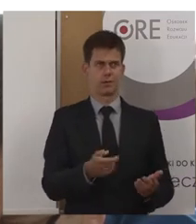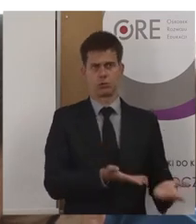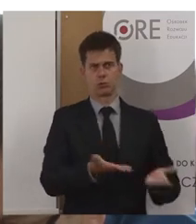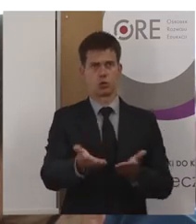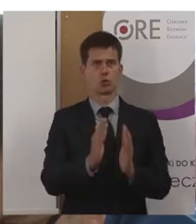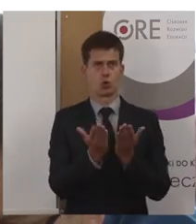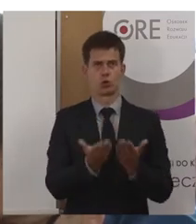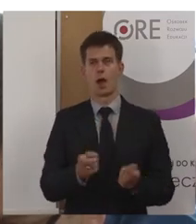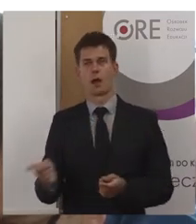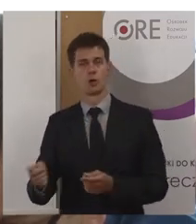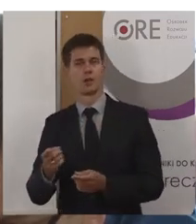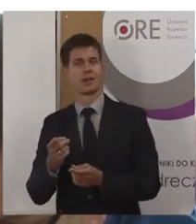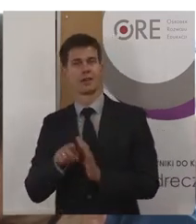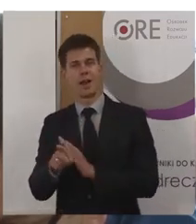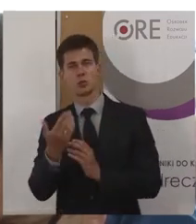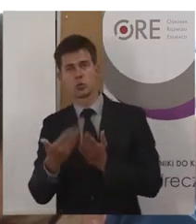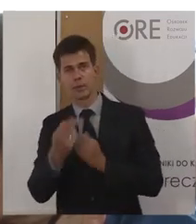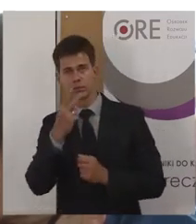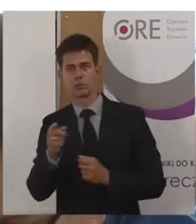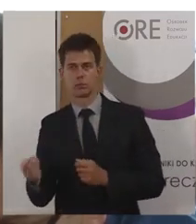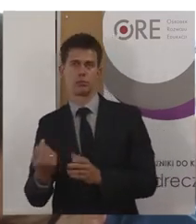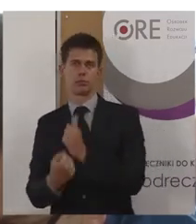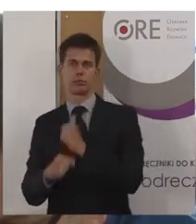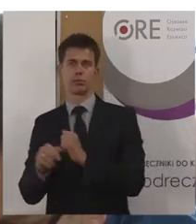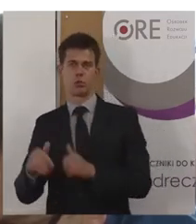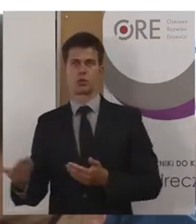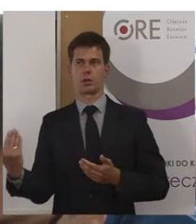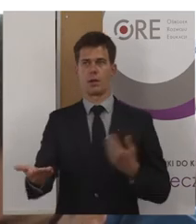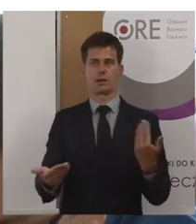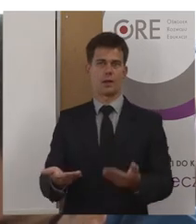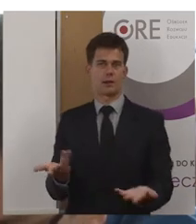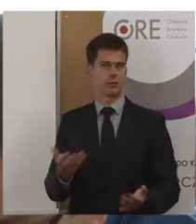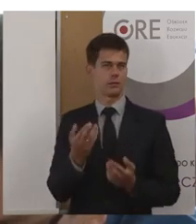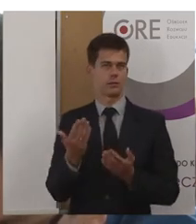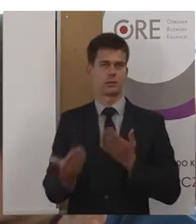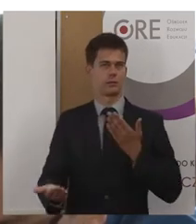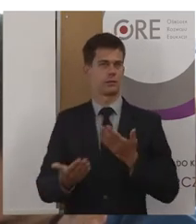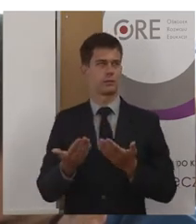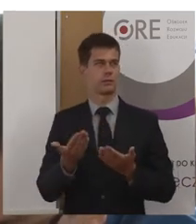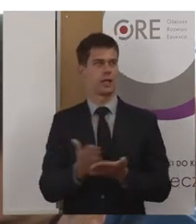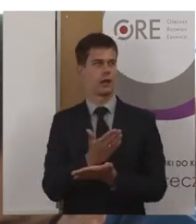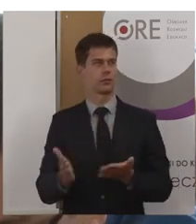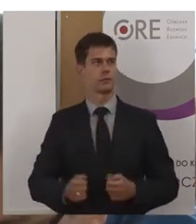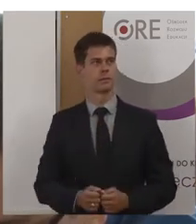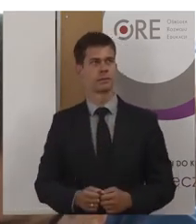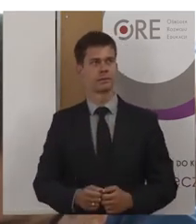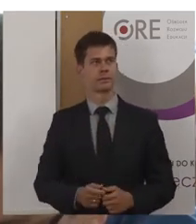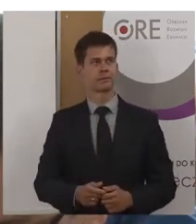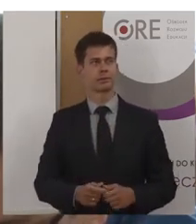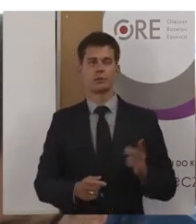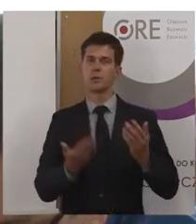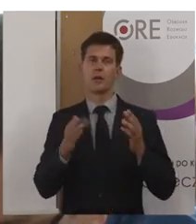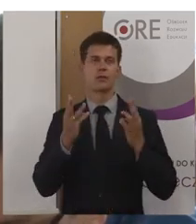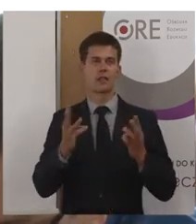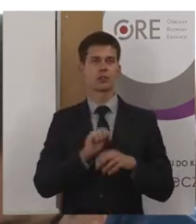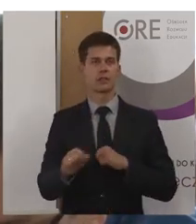także z uwagi na to, że również inne metody pracy, zajęcia manualne, ćwiczenie tej motoryki jest niesłychanie